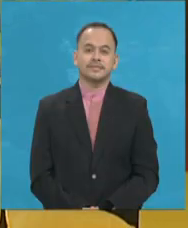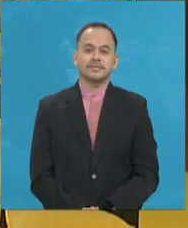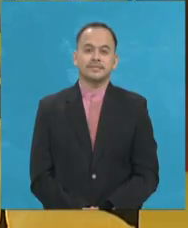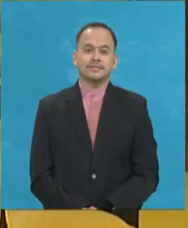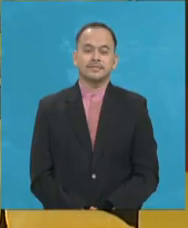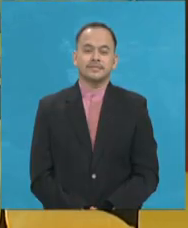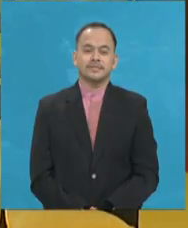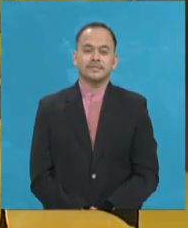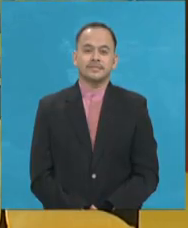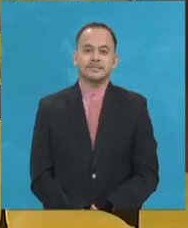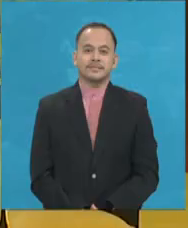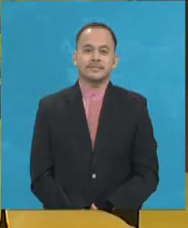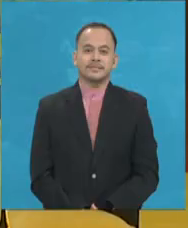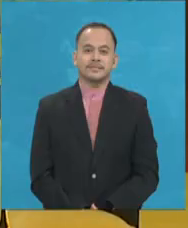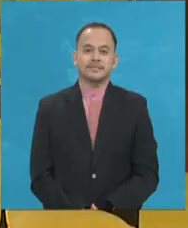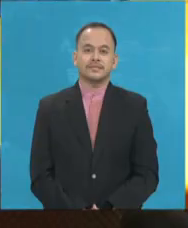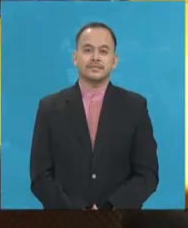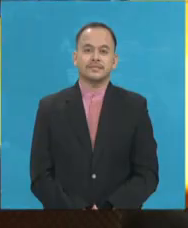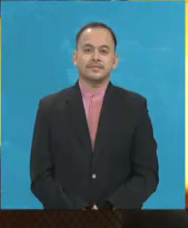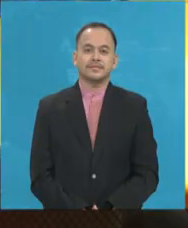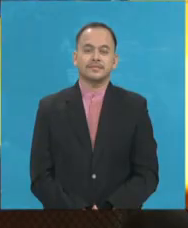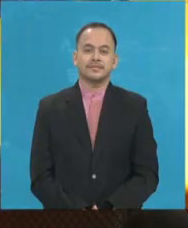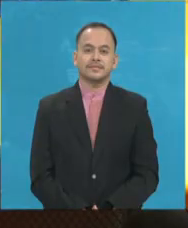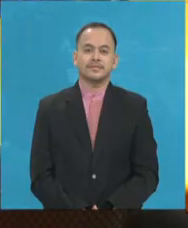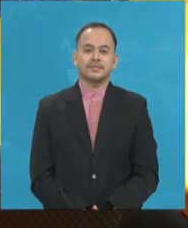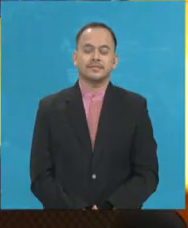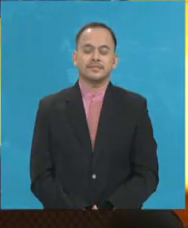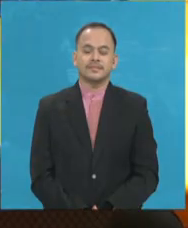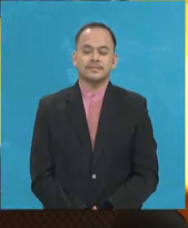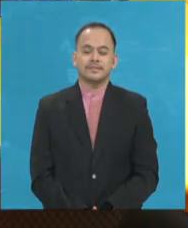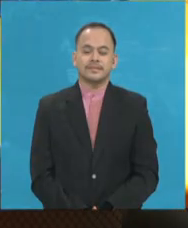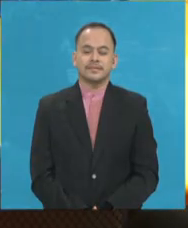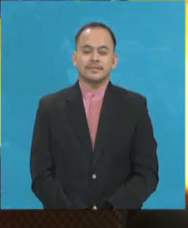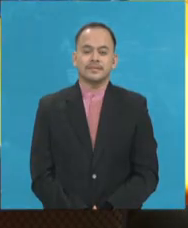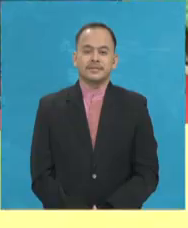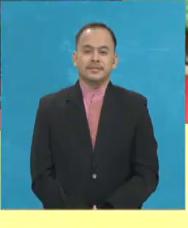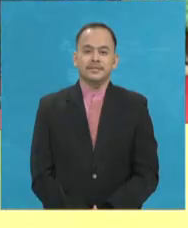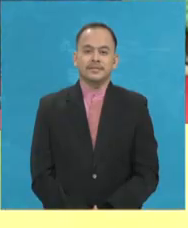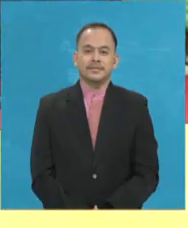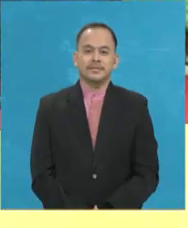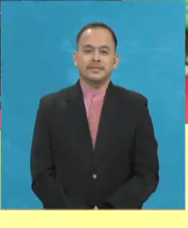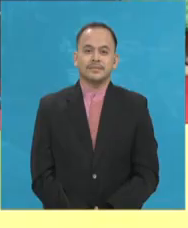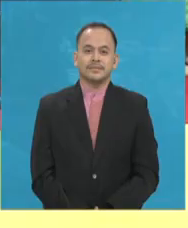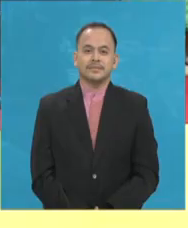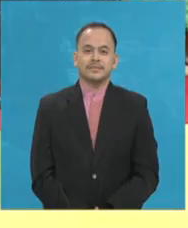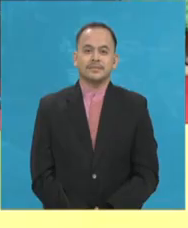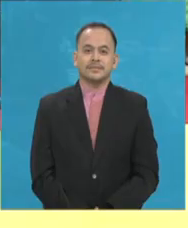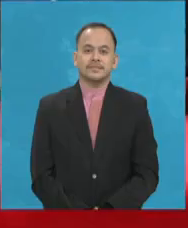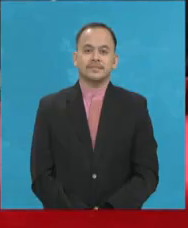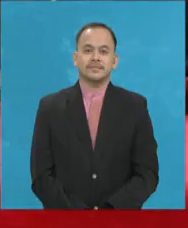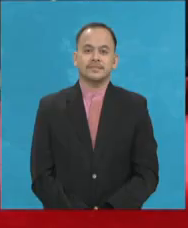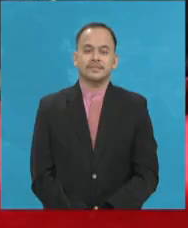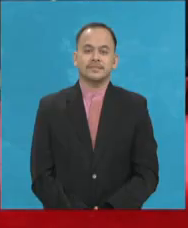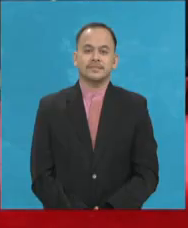alam road khususan wa aku rono by raz waktu nasyla belok